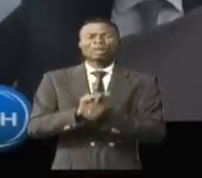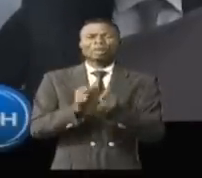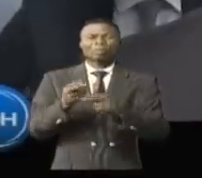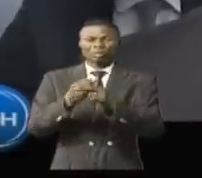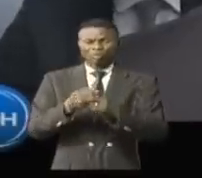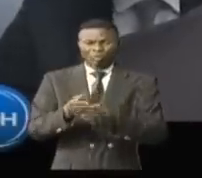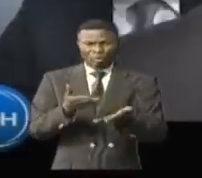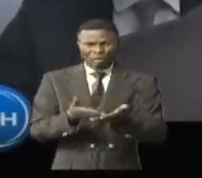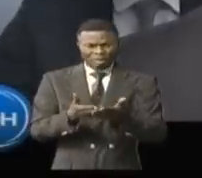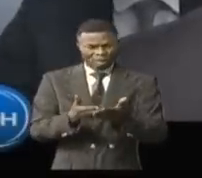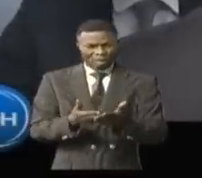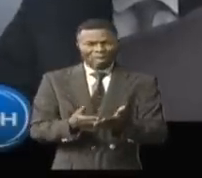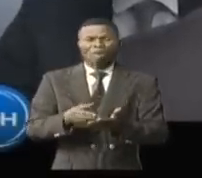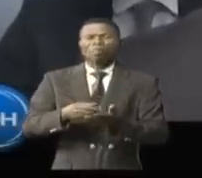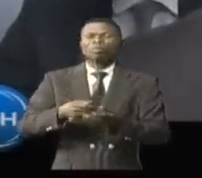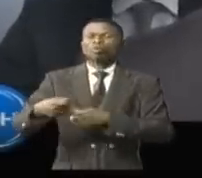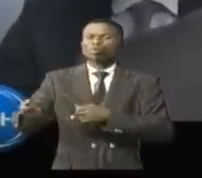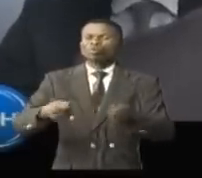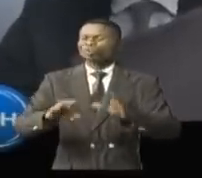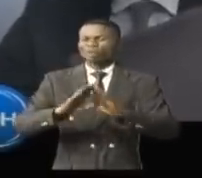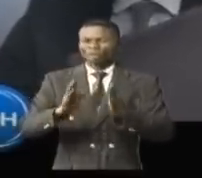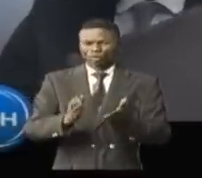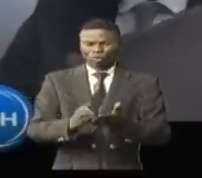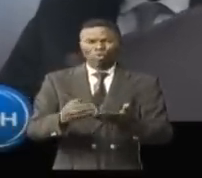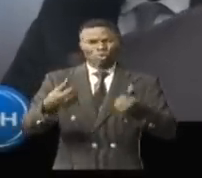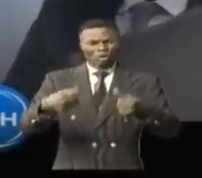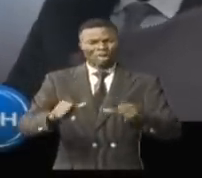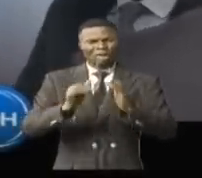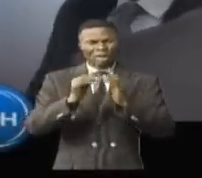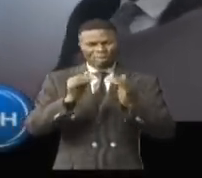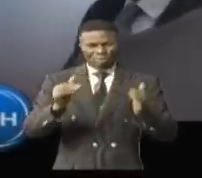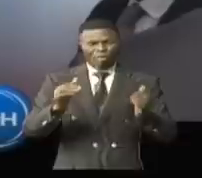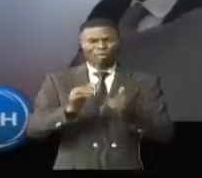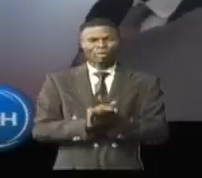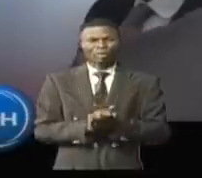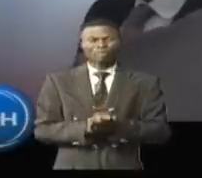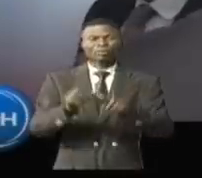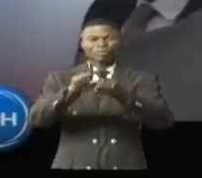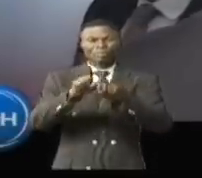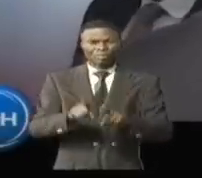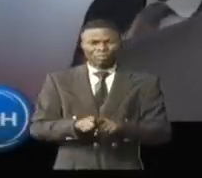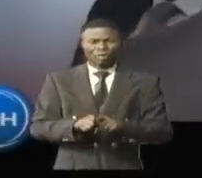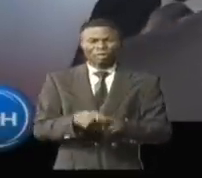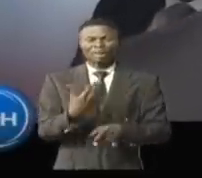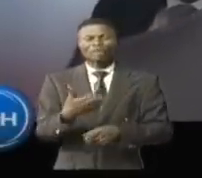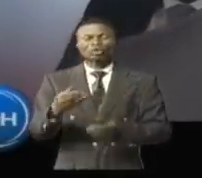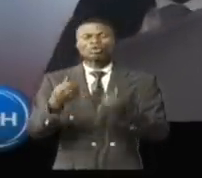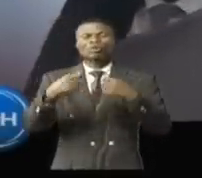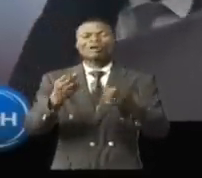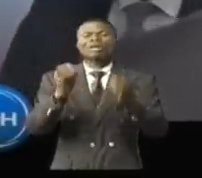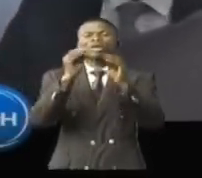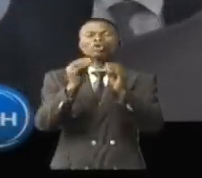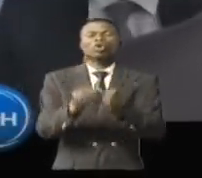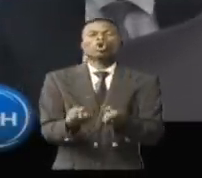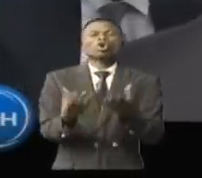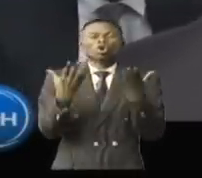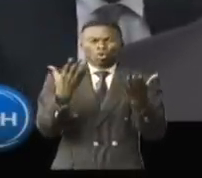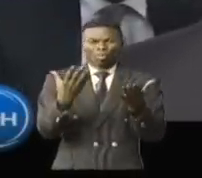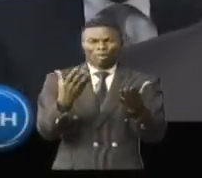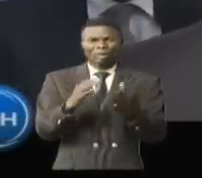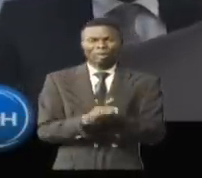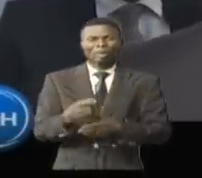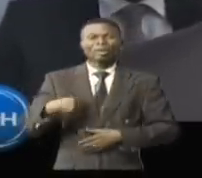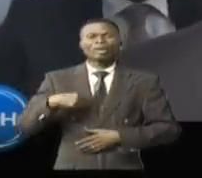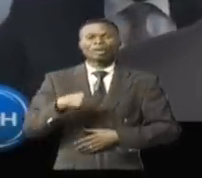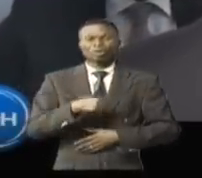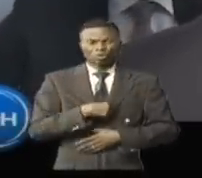province, mais aussi le niveau d'exécution des mesures que nous avons